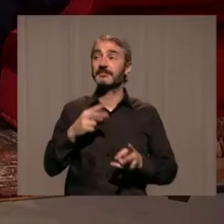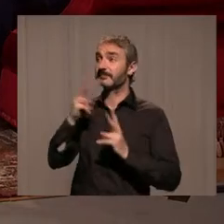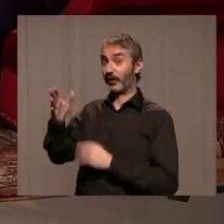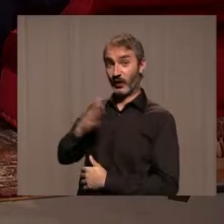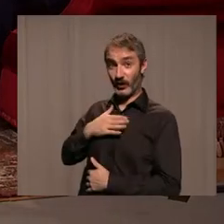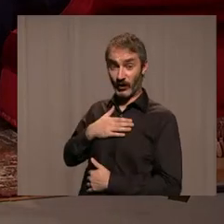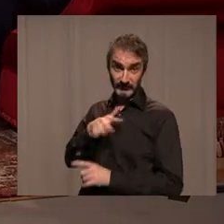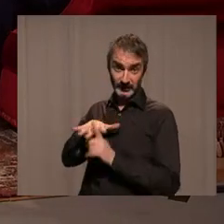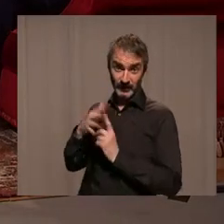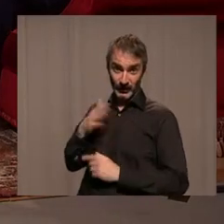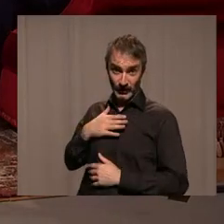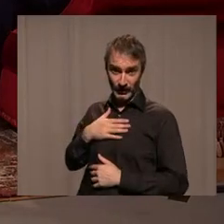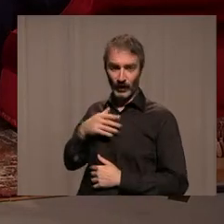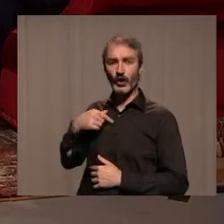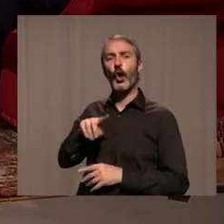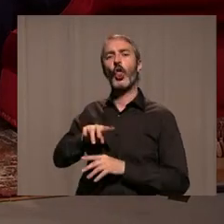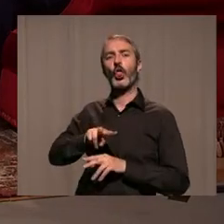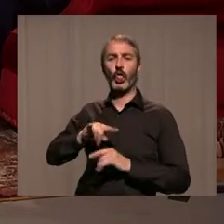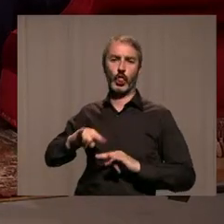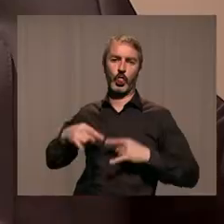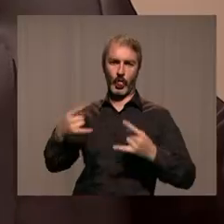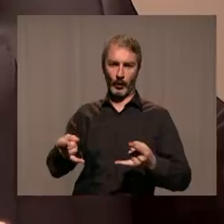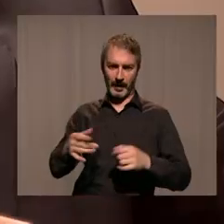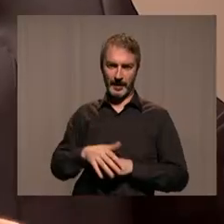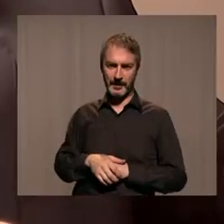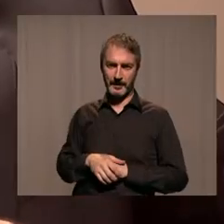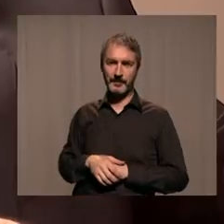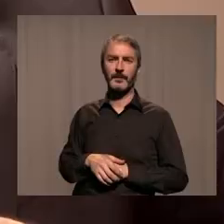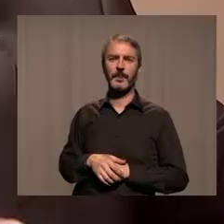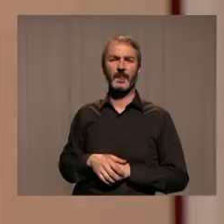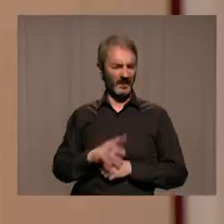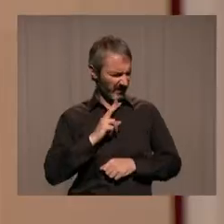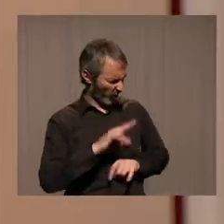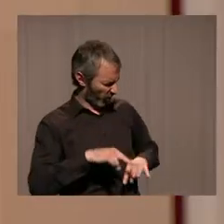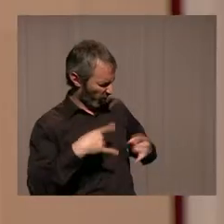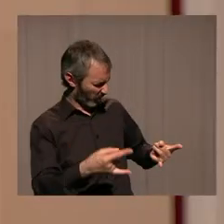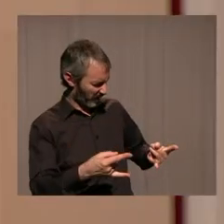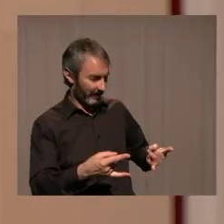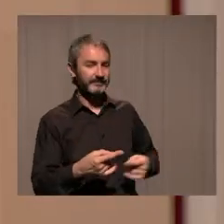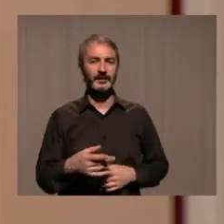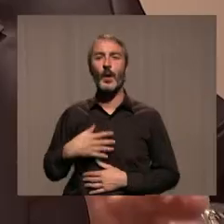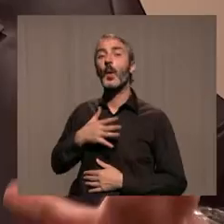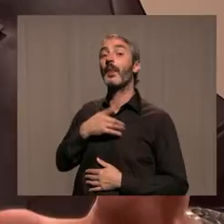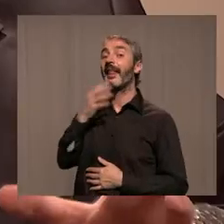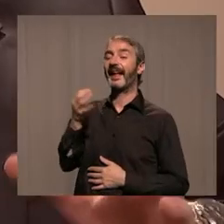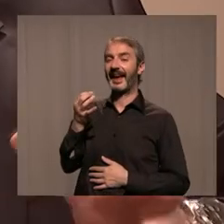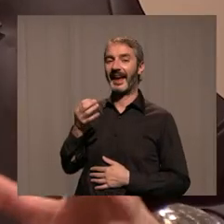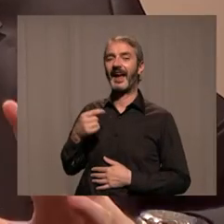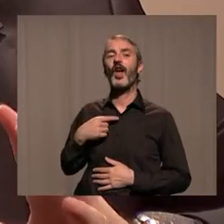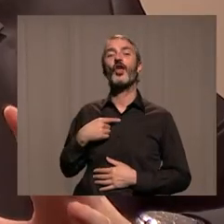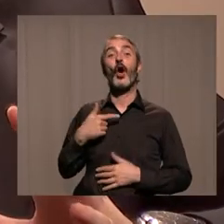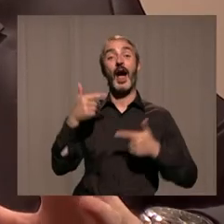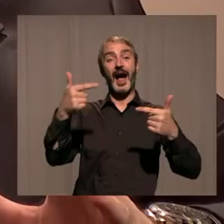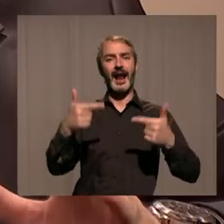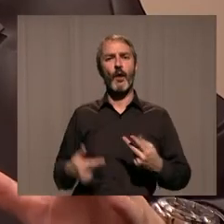haig d'acabar la... Bé, jo estic fent la doble, també, i haig d'acabar la carrera de dret. Què vol dir, la doble? Que fas dos